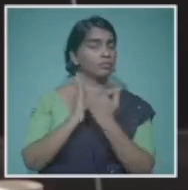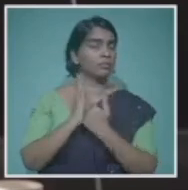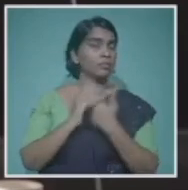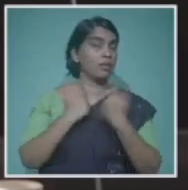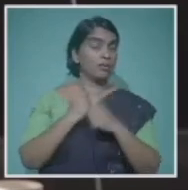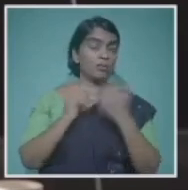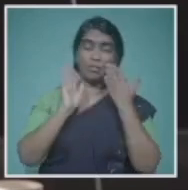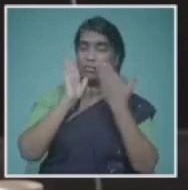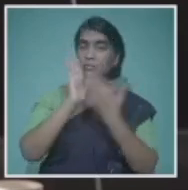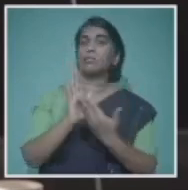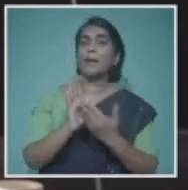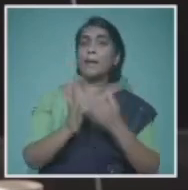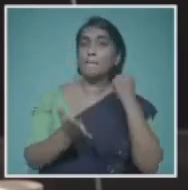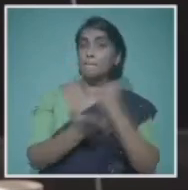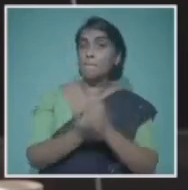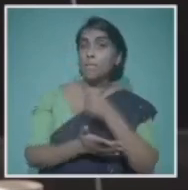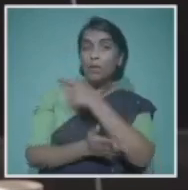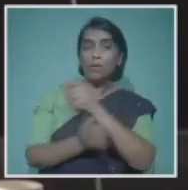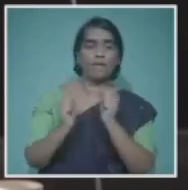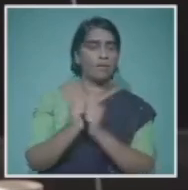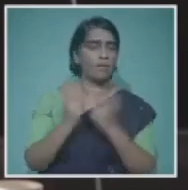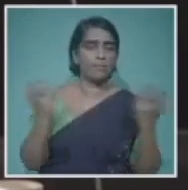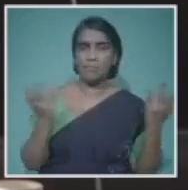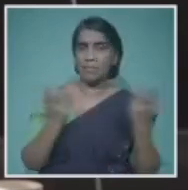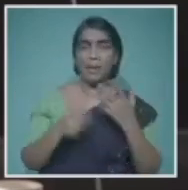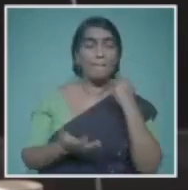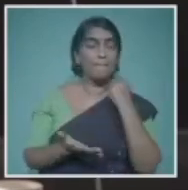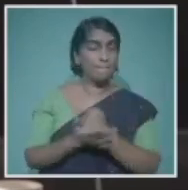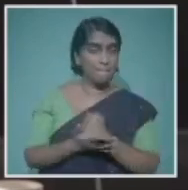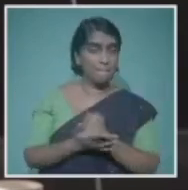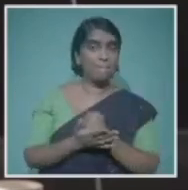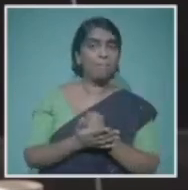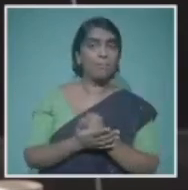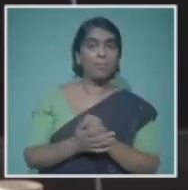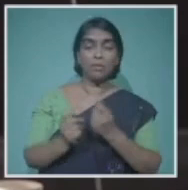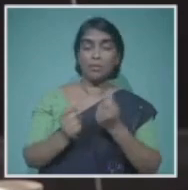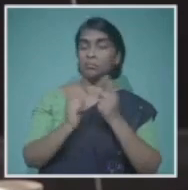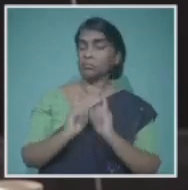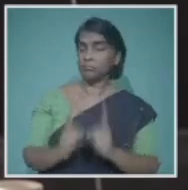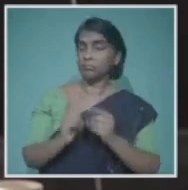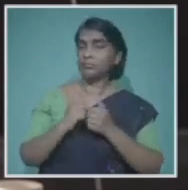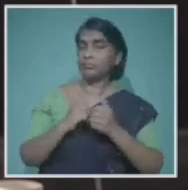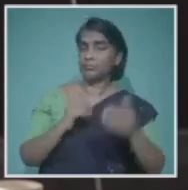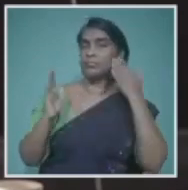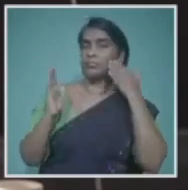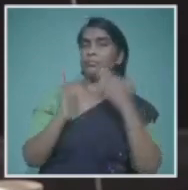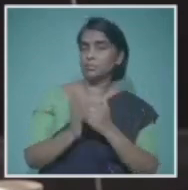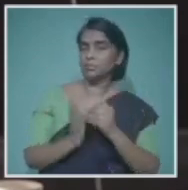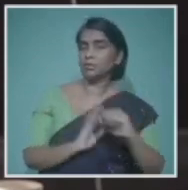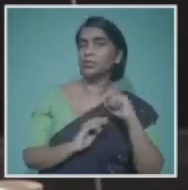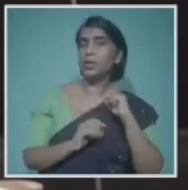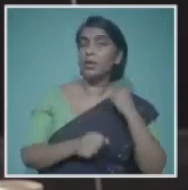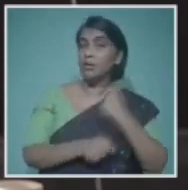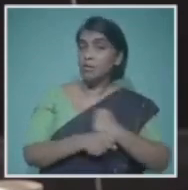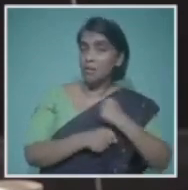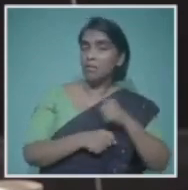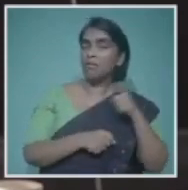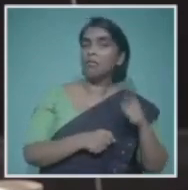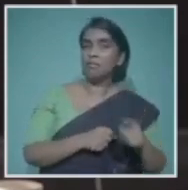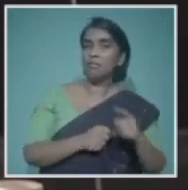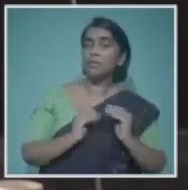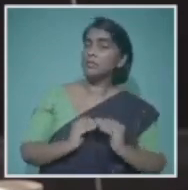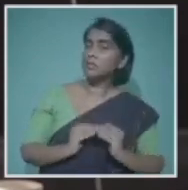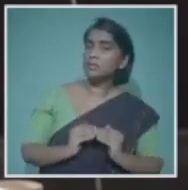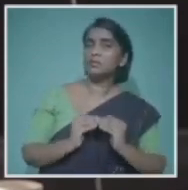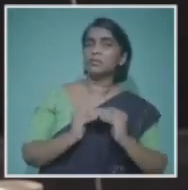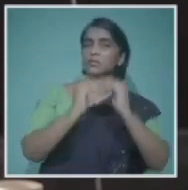කරලා ඉදිරිපත් කරන එක මහ බැංකුවට කරන්න බෑ. මහ බැංකුවේ ඉන්නේ ස්ථායීකරණය කරන්න විතරයි. රජය තමයි ඉන්නේ